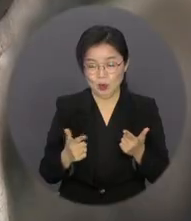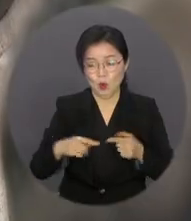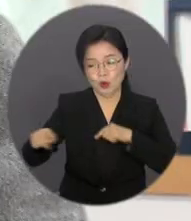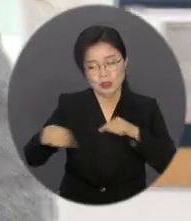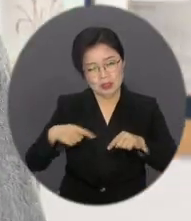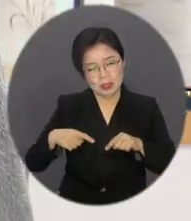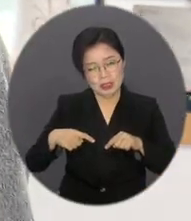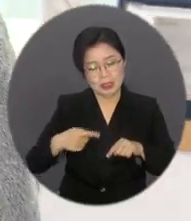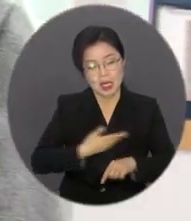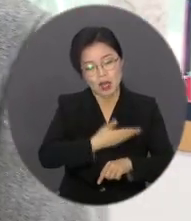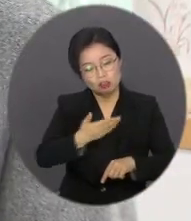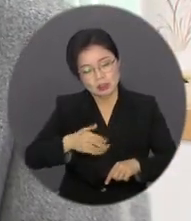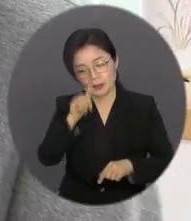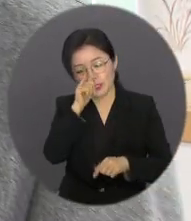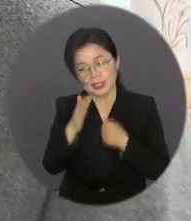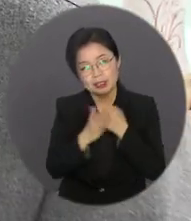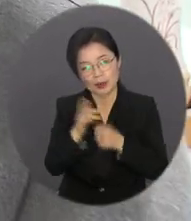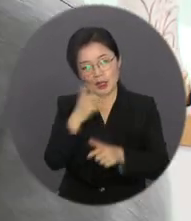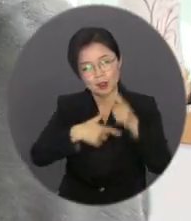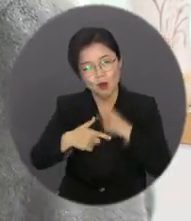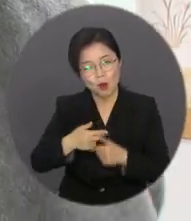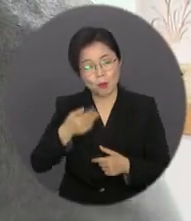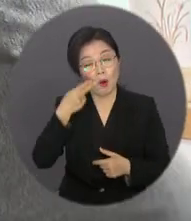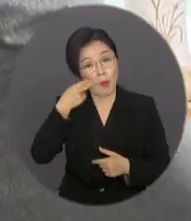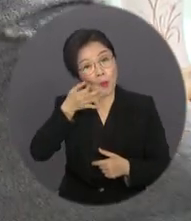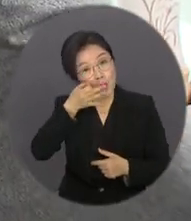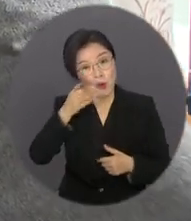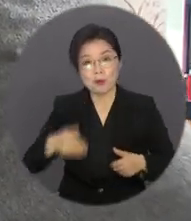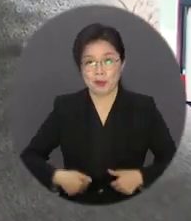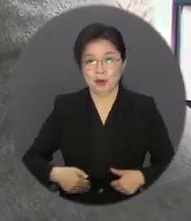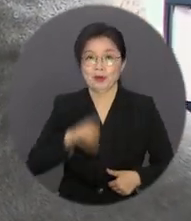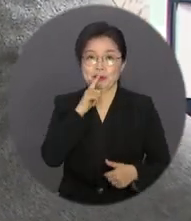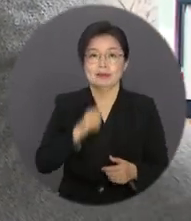좀 더 지켜봐야 한다고 입장을 밝혔습니다. MBC 뉴스 송정근입니다.